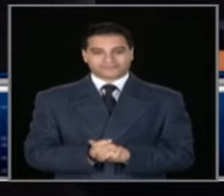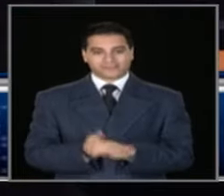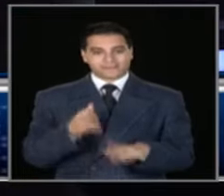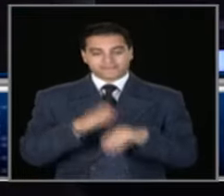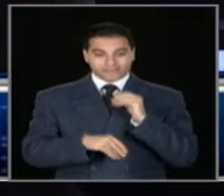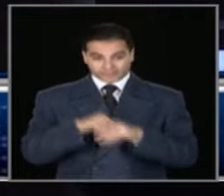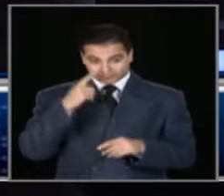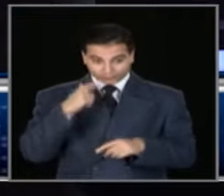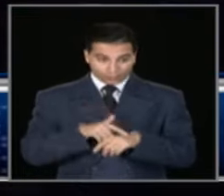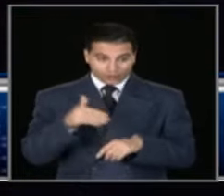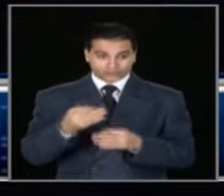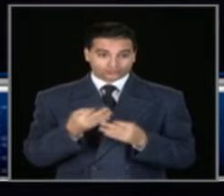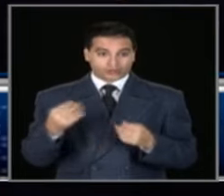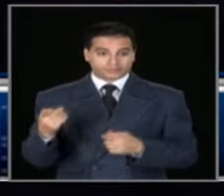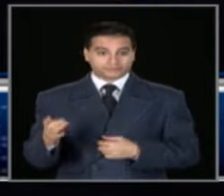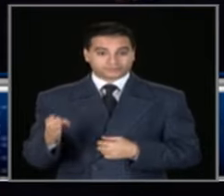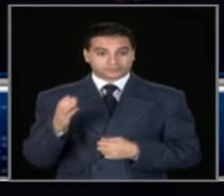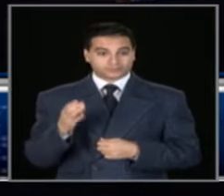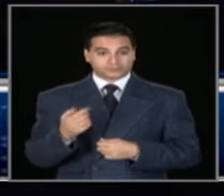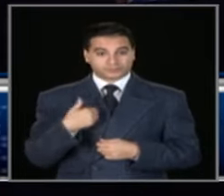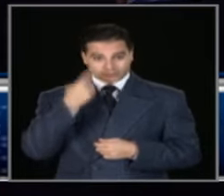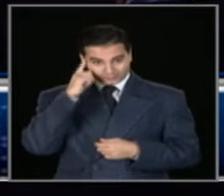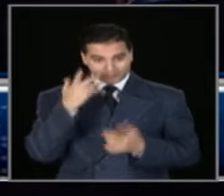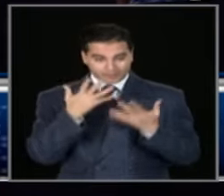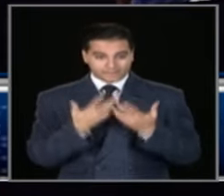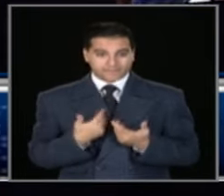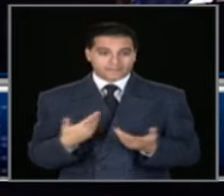البدري خدت وقتك. من غلبان بارش هذه